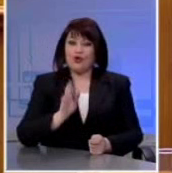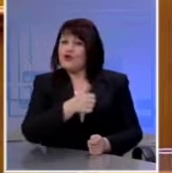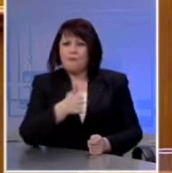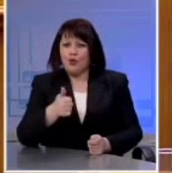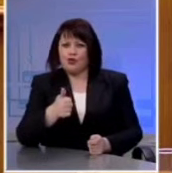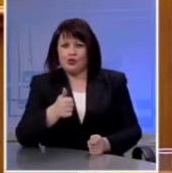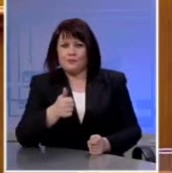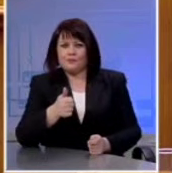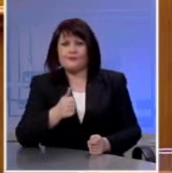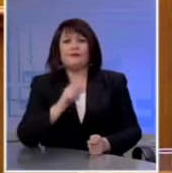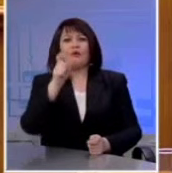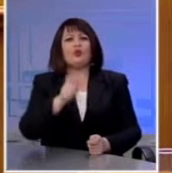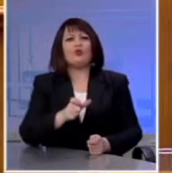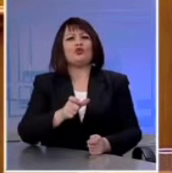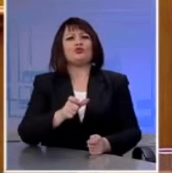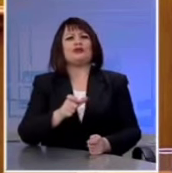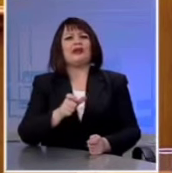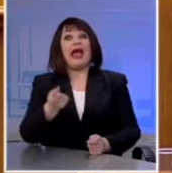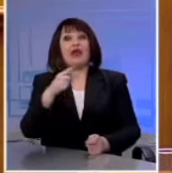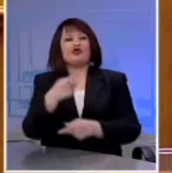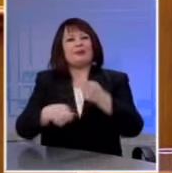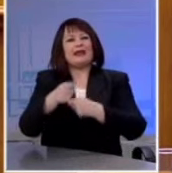ούτε πληρεξούσιος άλλο επιχειρηματία.